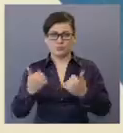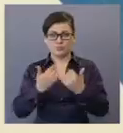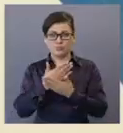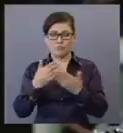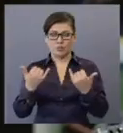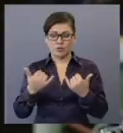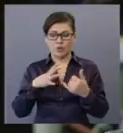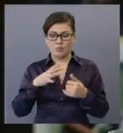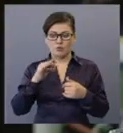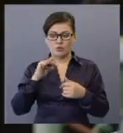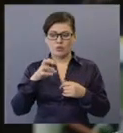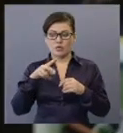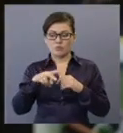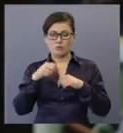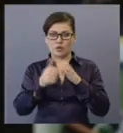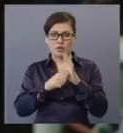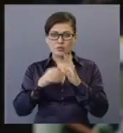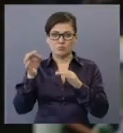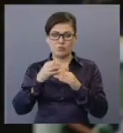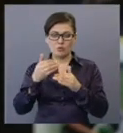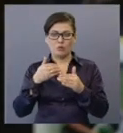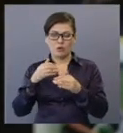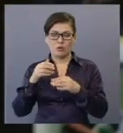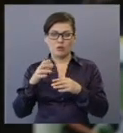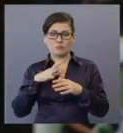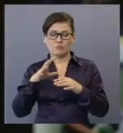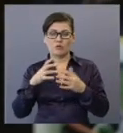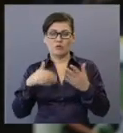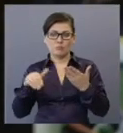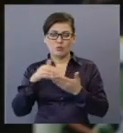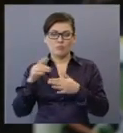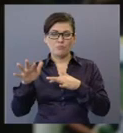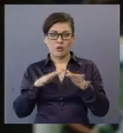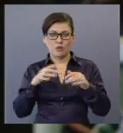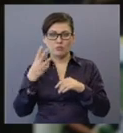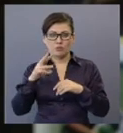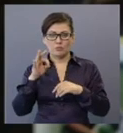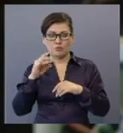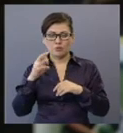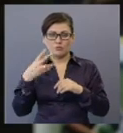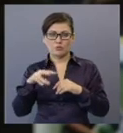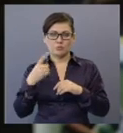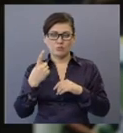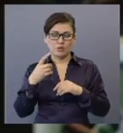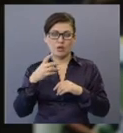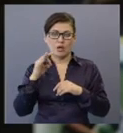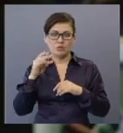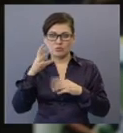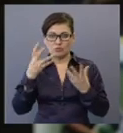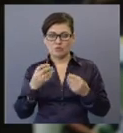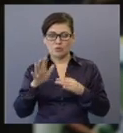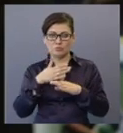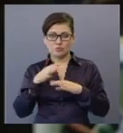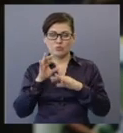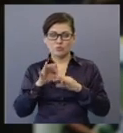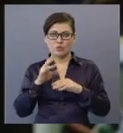Бүгін біз Көкнар 2016 жедел алдын алу шараларын қорытындыладық. Операция 30 мамыр мен 31 қазан күндер аралығында